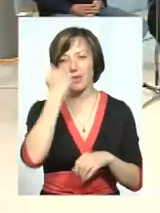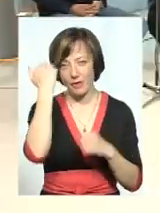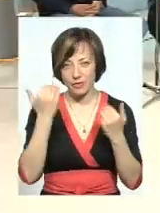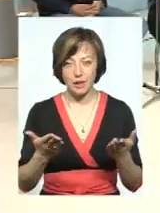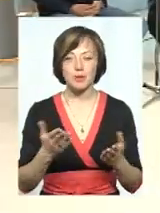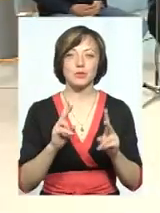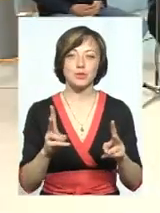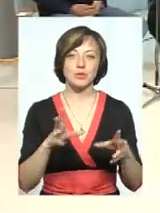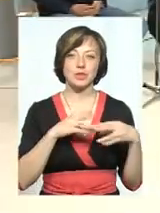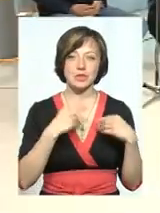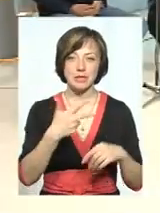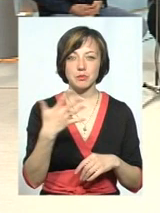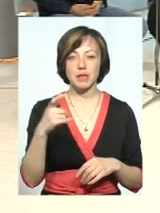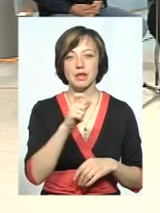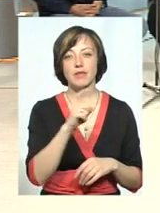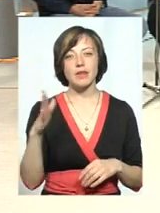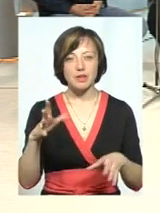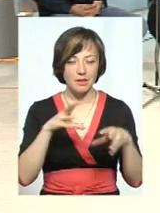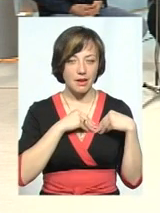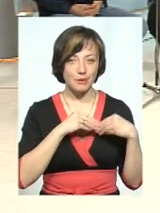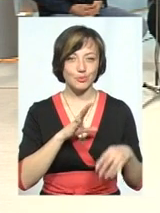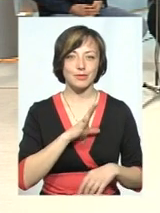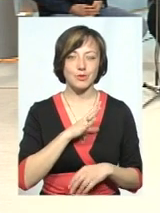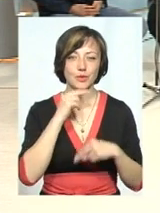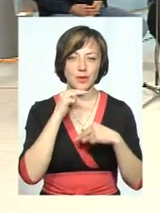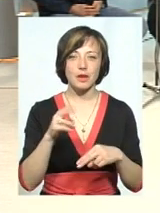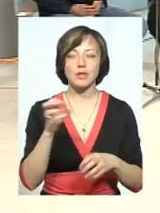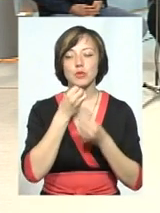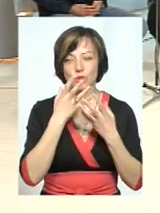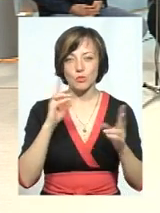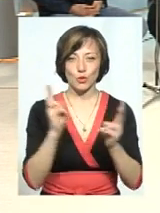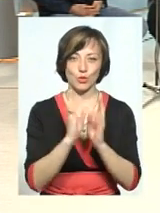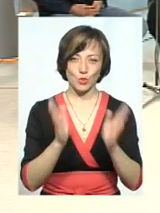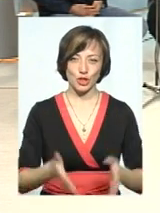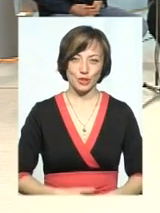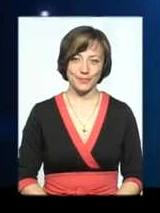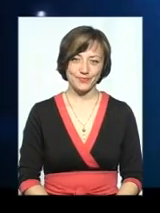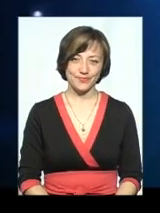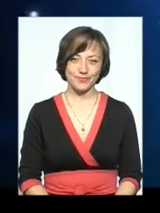Дякую всім, хто ці 35 хвилин приділив своєї уваги. Все буде добре, до зустрічі.